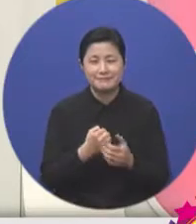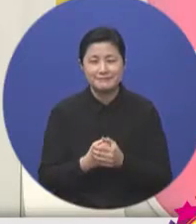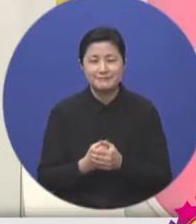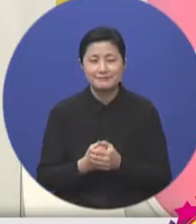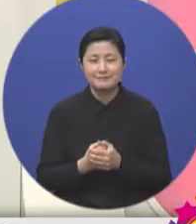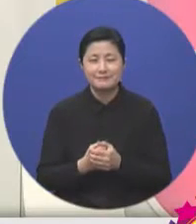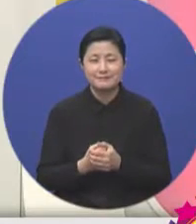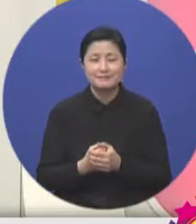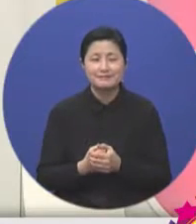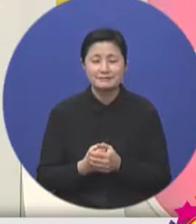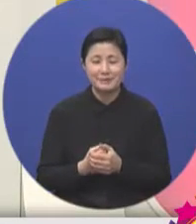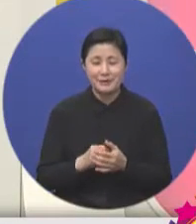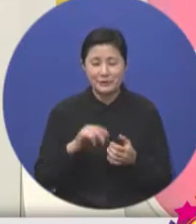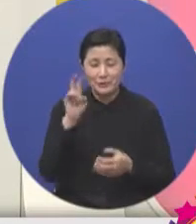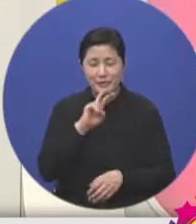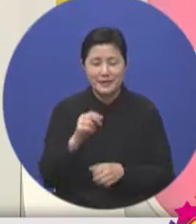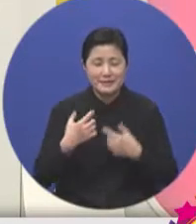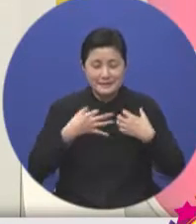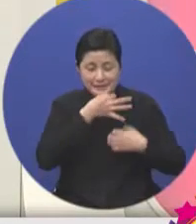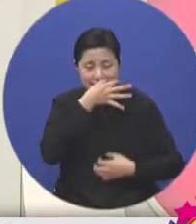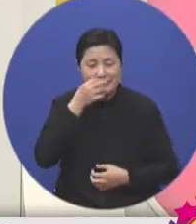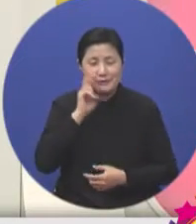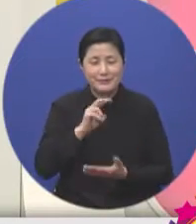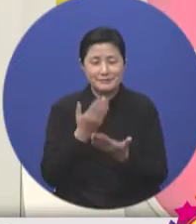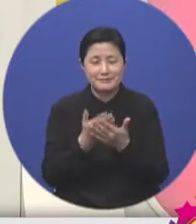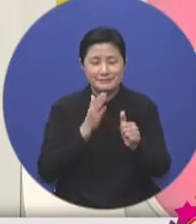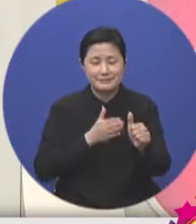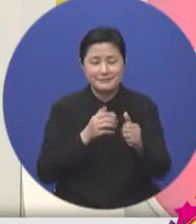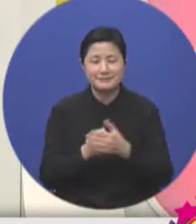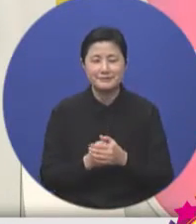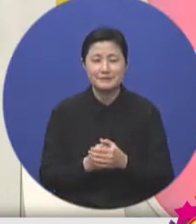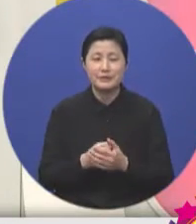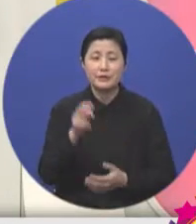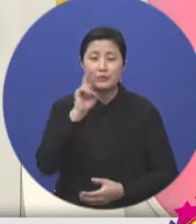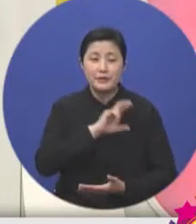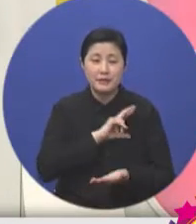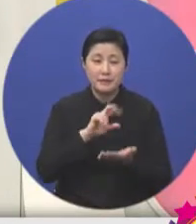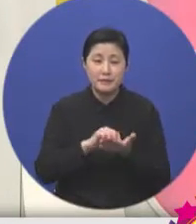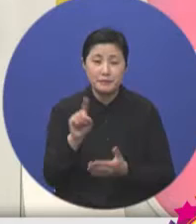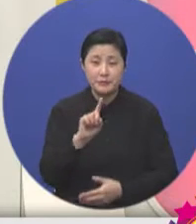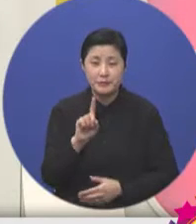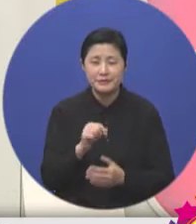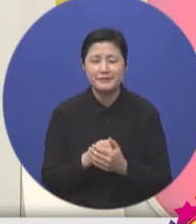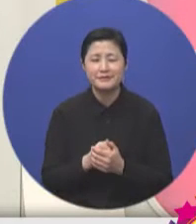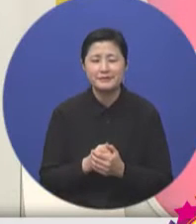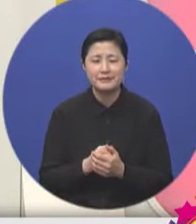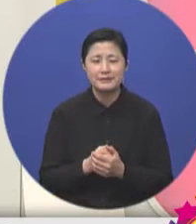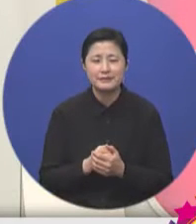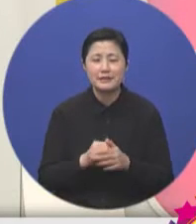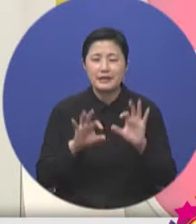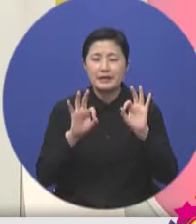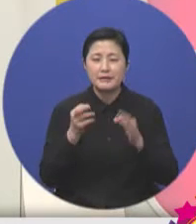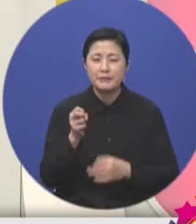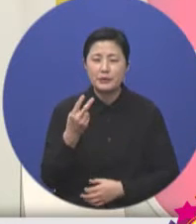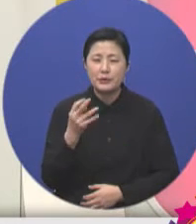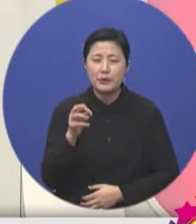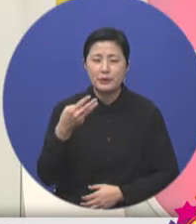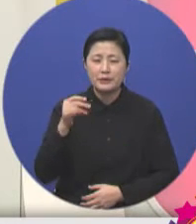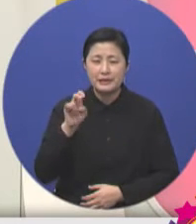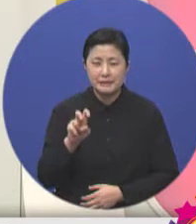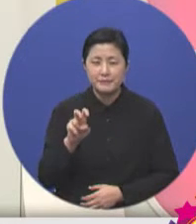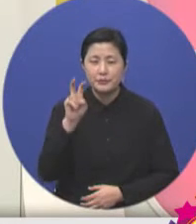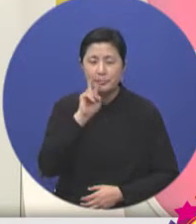저희가 가고 있을 테니까 가겠습니다. 노래 한번 신나게 한번 불러주시기 자, 우리 손영수 씨. 오늘 무슨 노래? 네. 그 김용님 씨를 제가요.